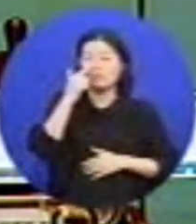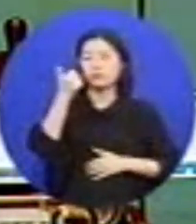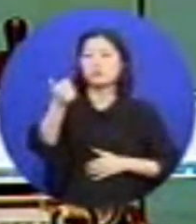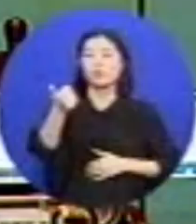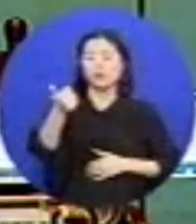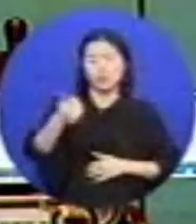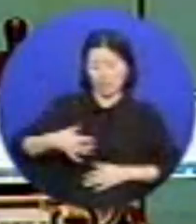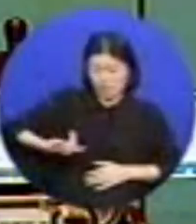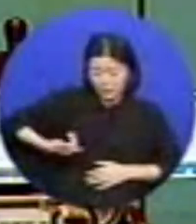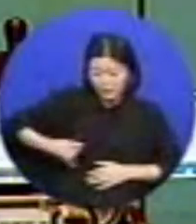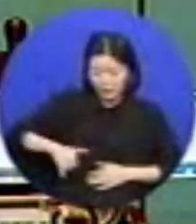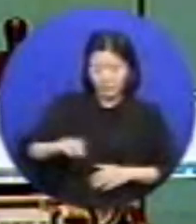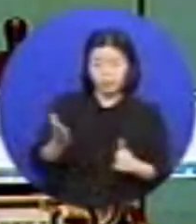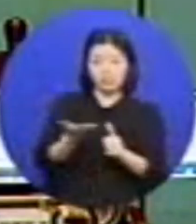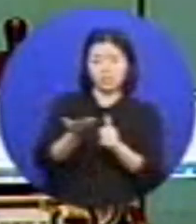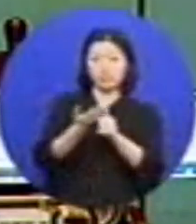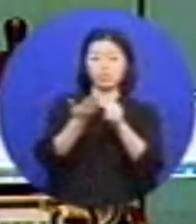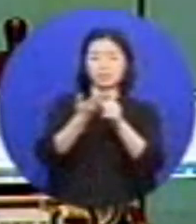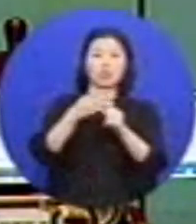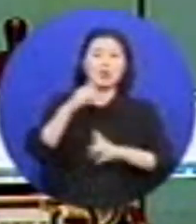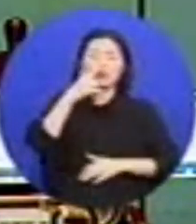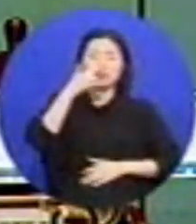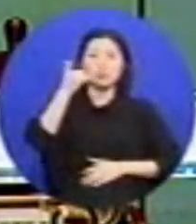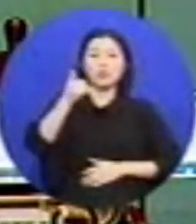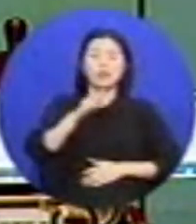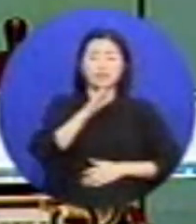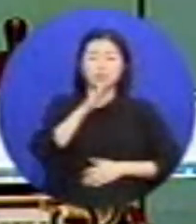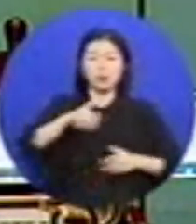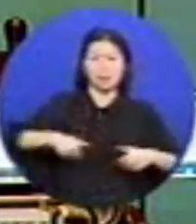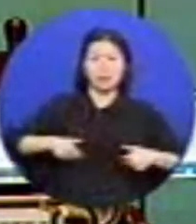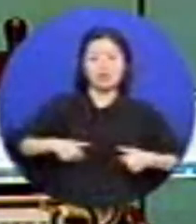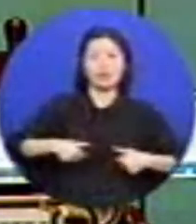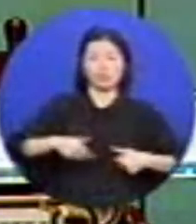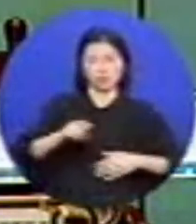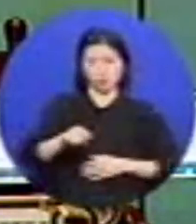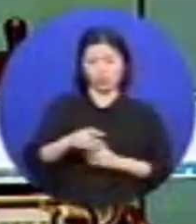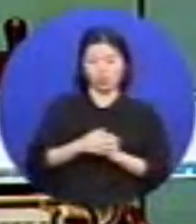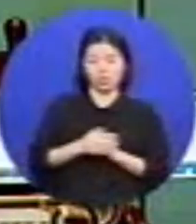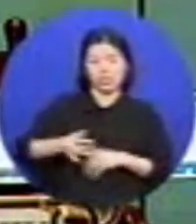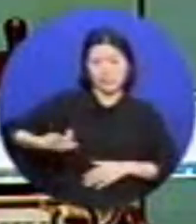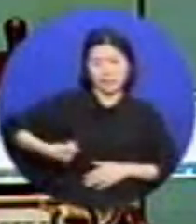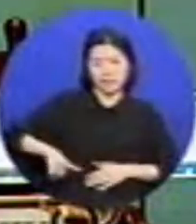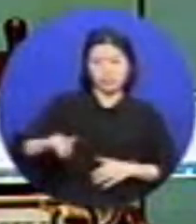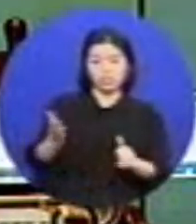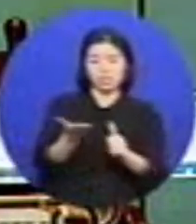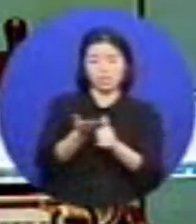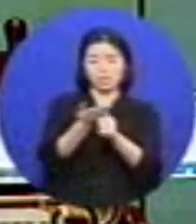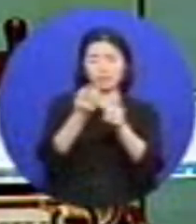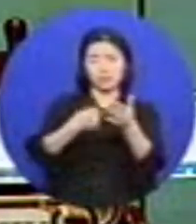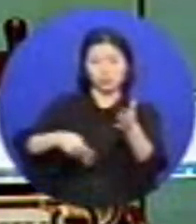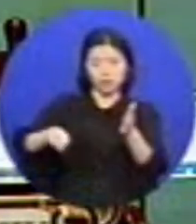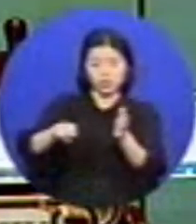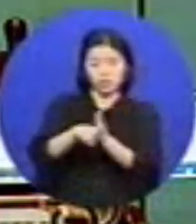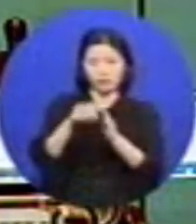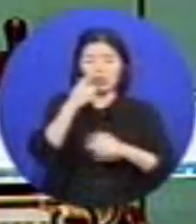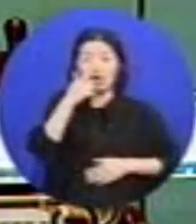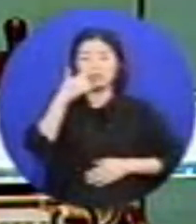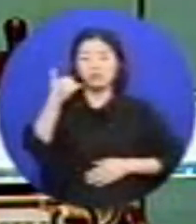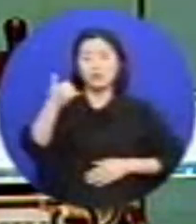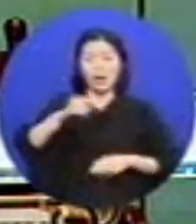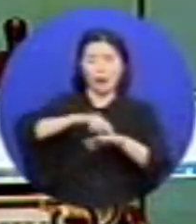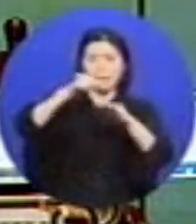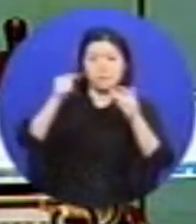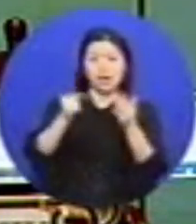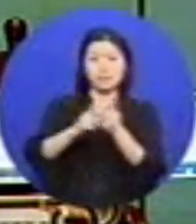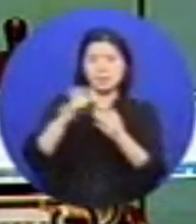자녀를 기르는 부모가 정말 해야 할 일이에요. 자녀를 기르려면 부모가 마음의 상처를